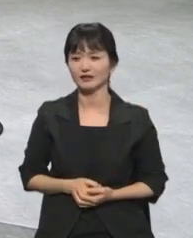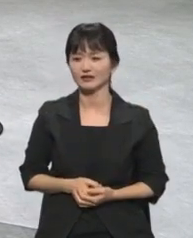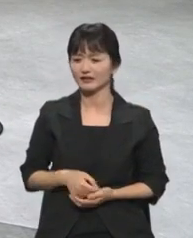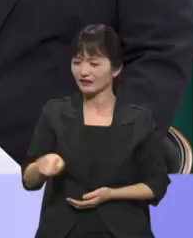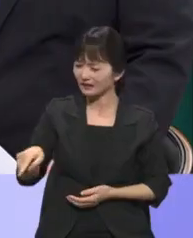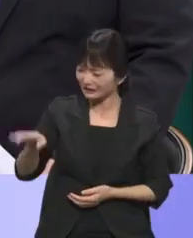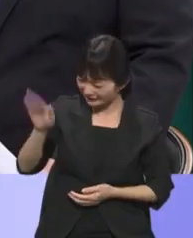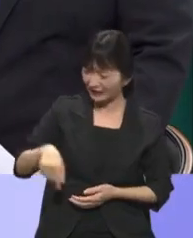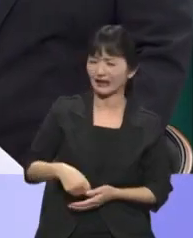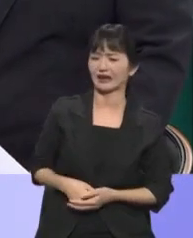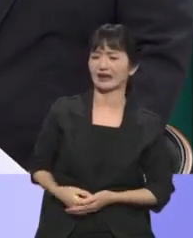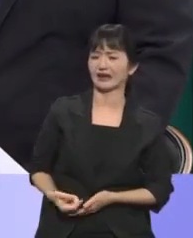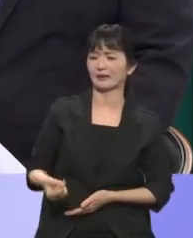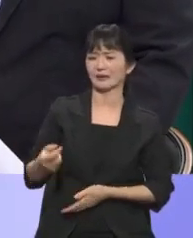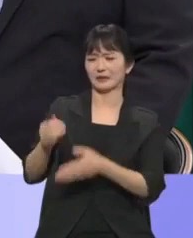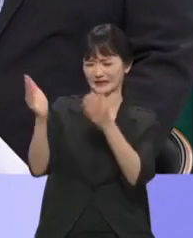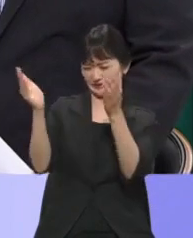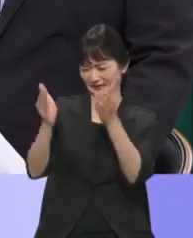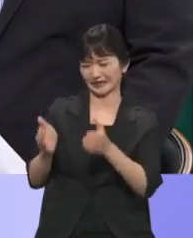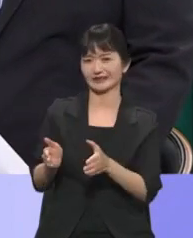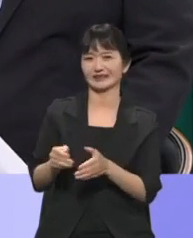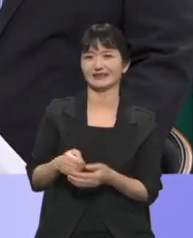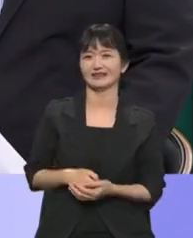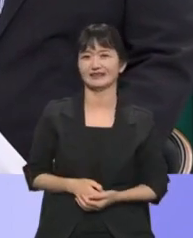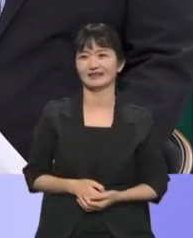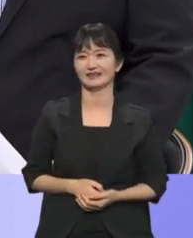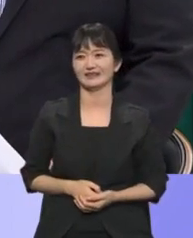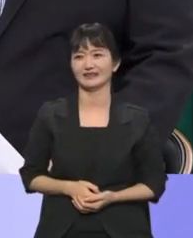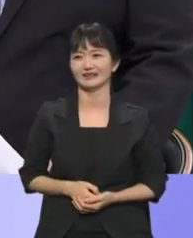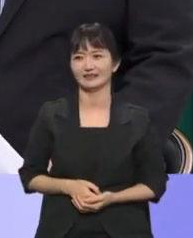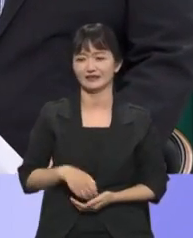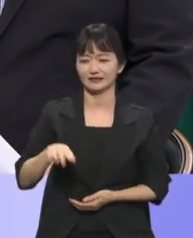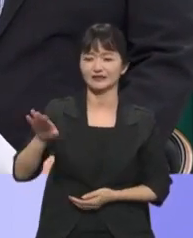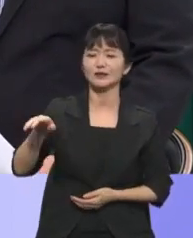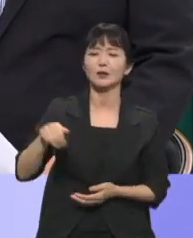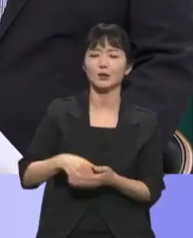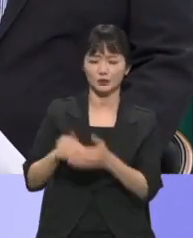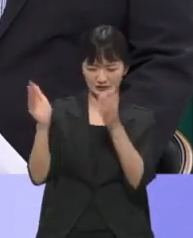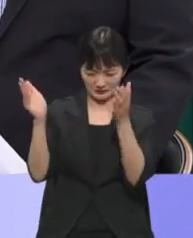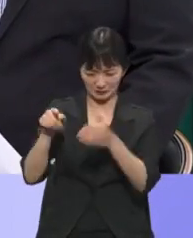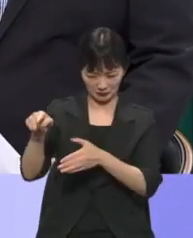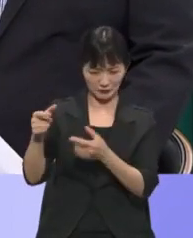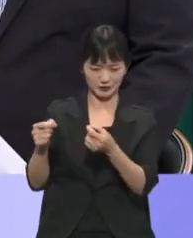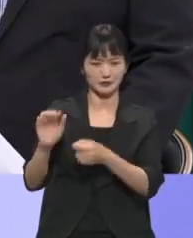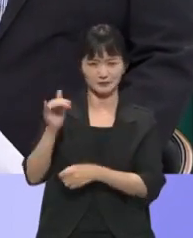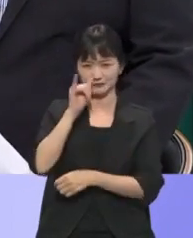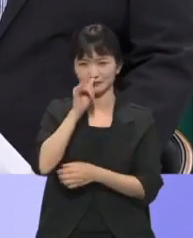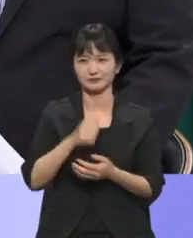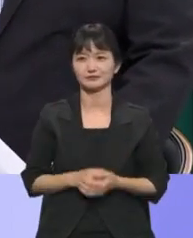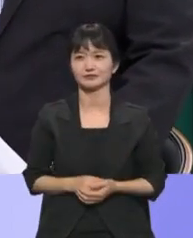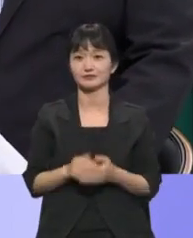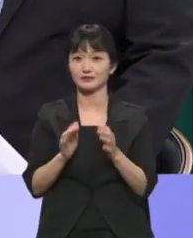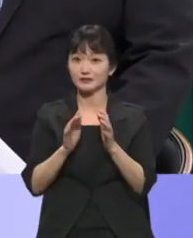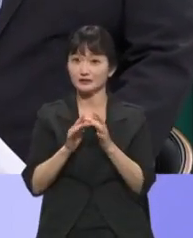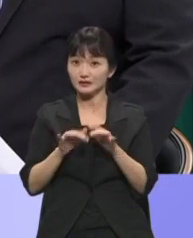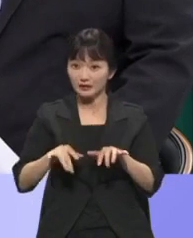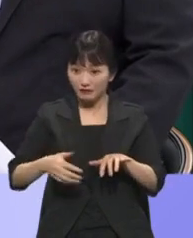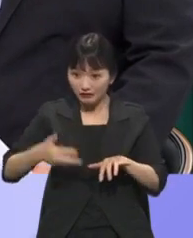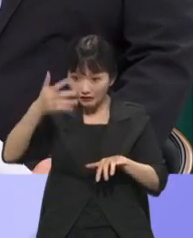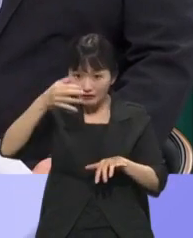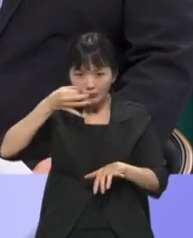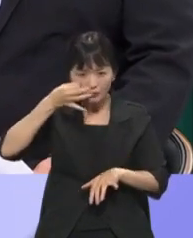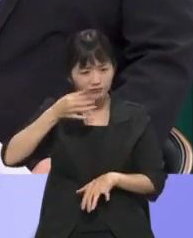빨리 지금 바로 다이어트 해야 된다 이런 식의 이야기를 참 온라인을 보면 되게 처음엔 어색해 하시거든요